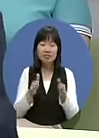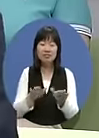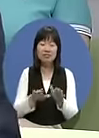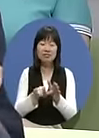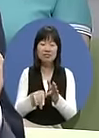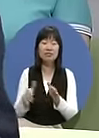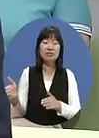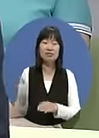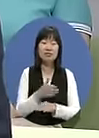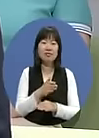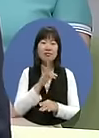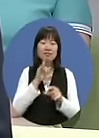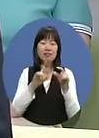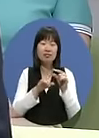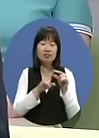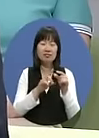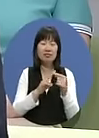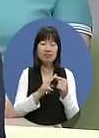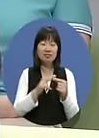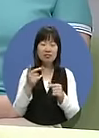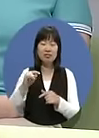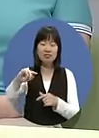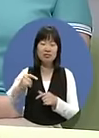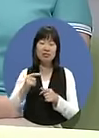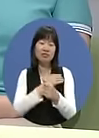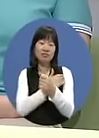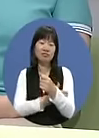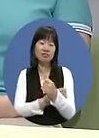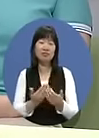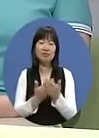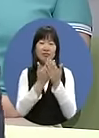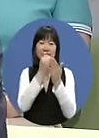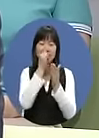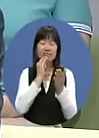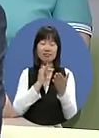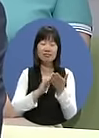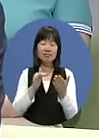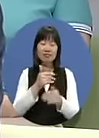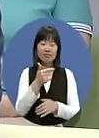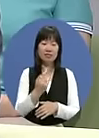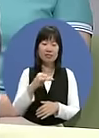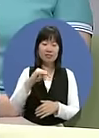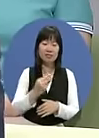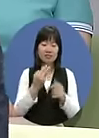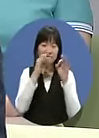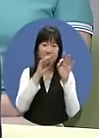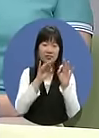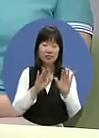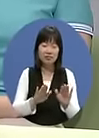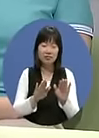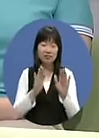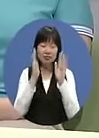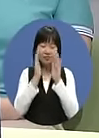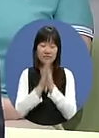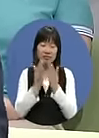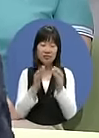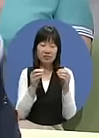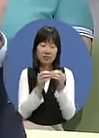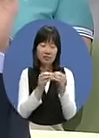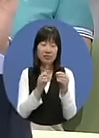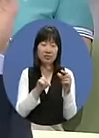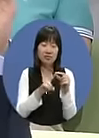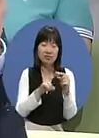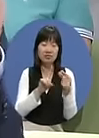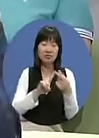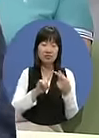그러면서 언어 영역과 논술 실력이 굉장히 향상된 거예요. 특히 논술 같은 경우 보면은 딱 교과서의 문체나 한